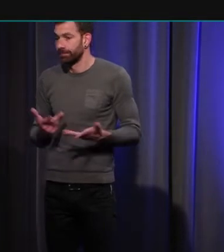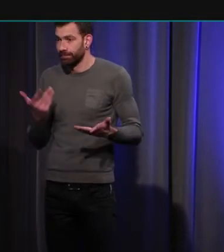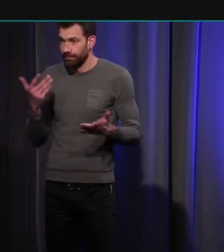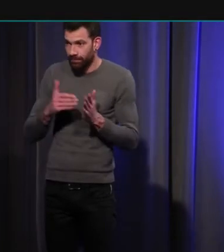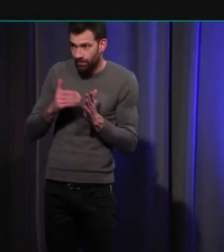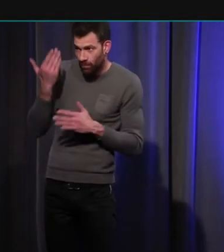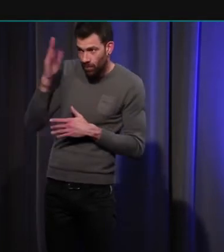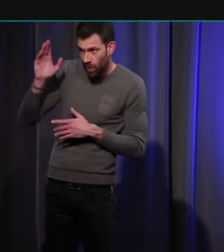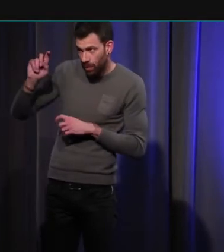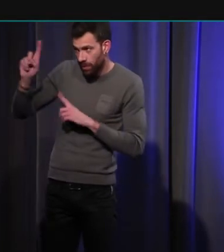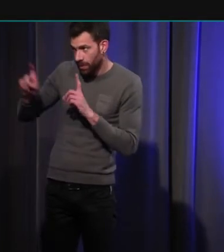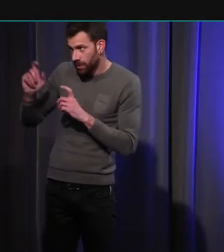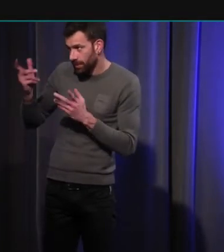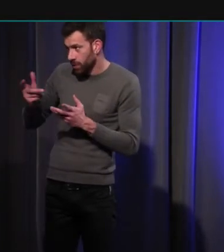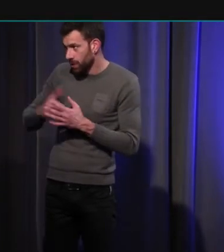dernière